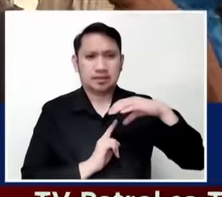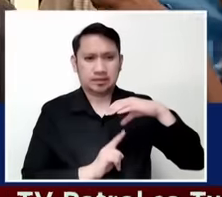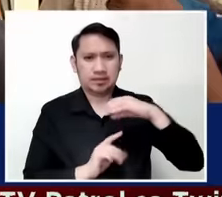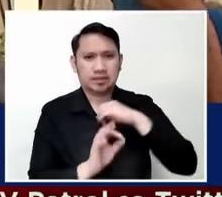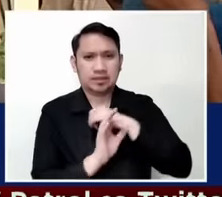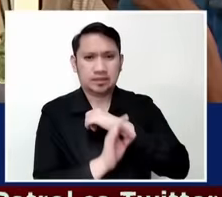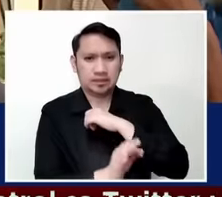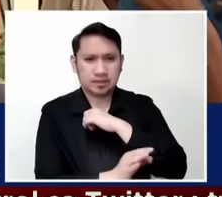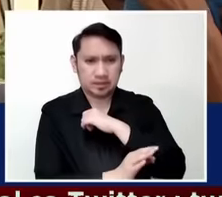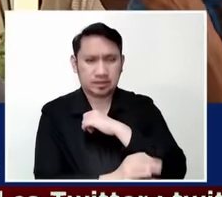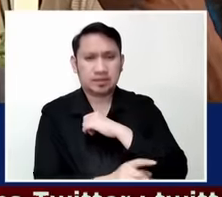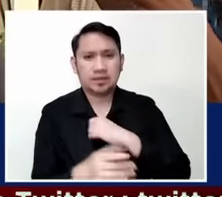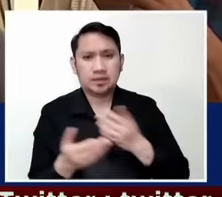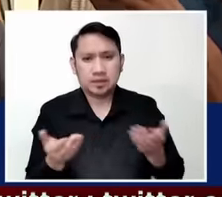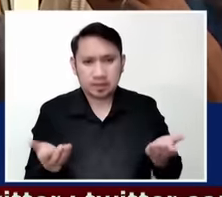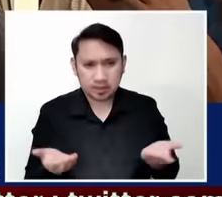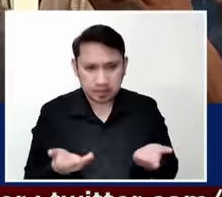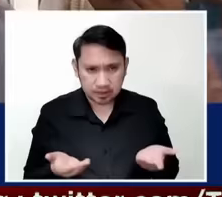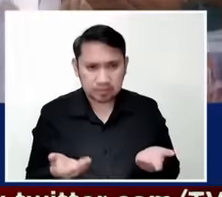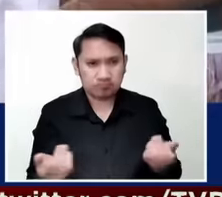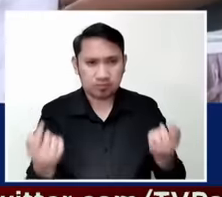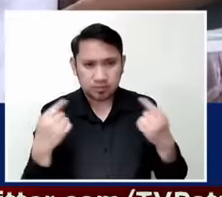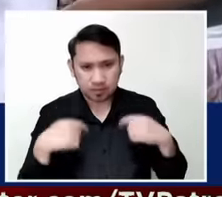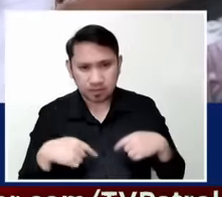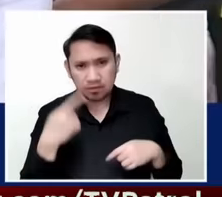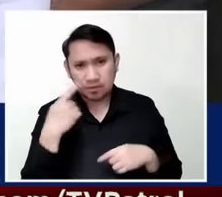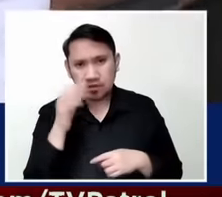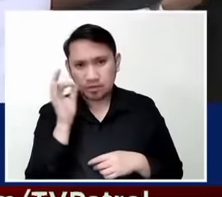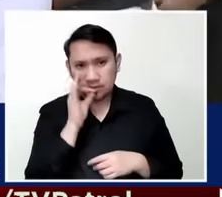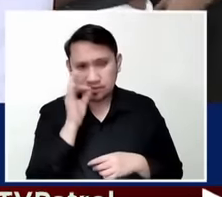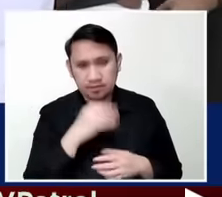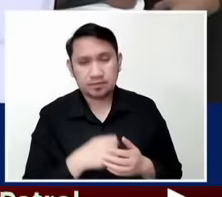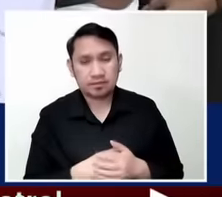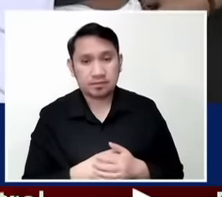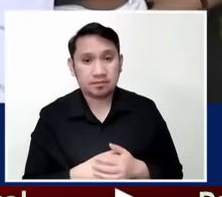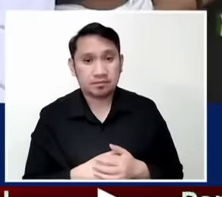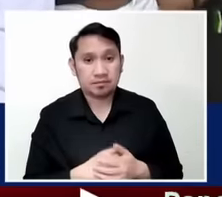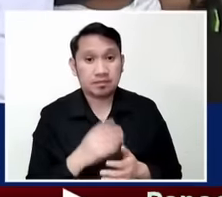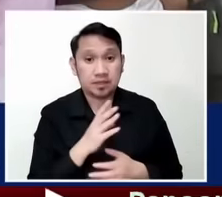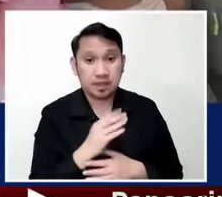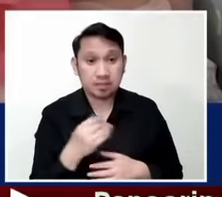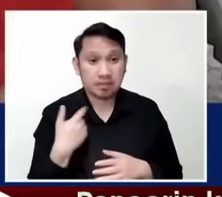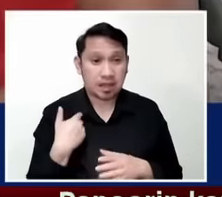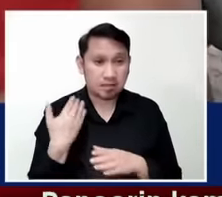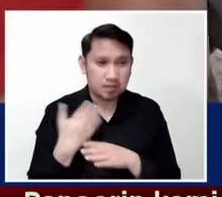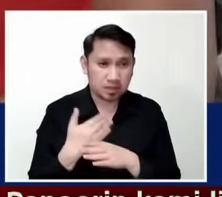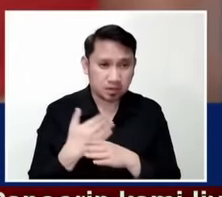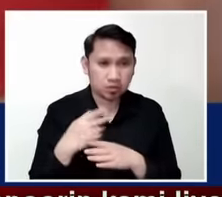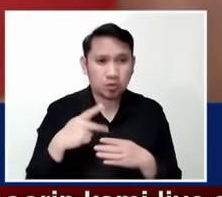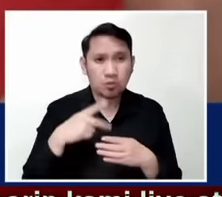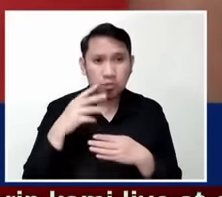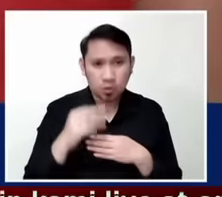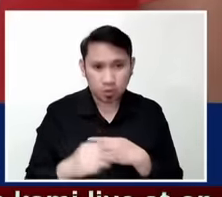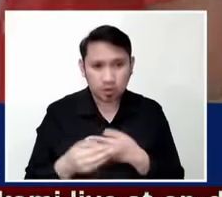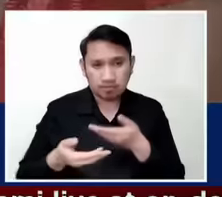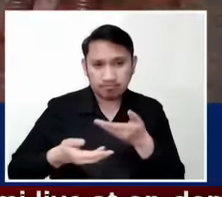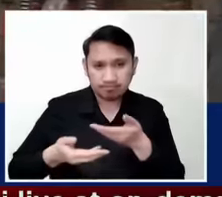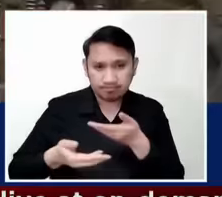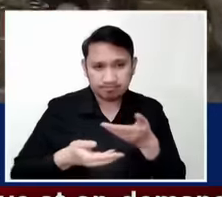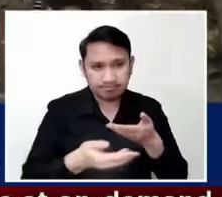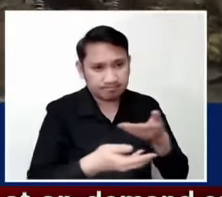Foundation ay nandito po para sa Pilipino. Sumasailalim din sa psychological programs ang mga natroma sa